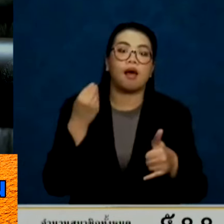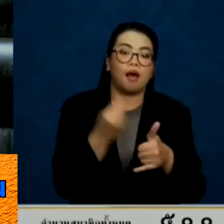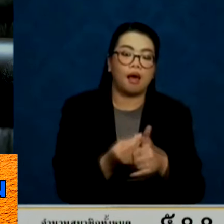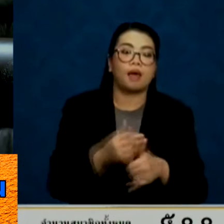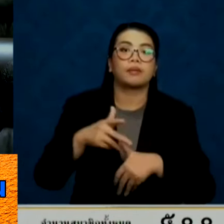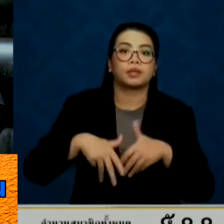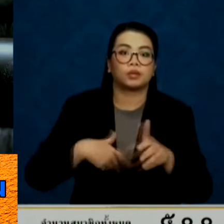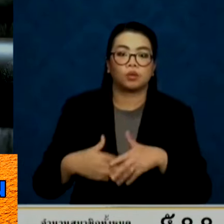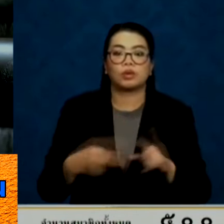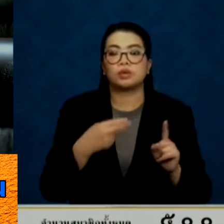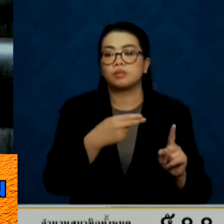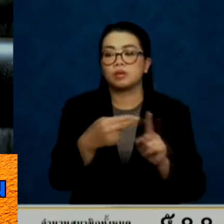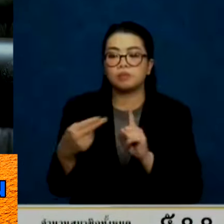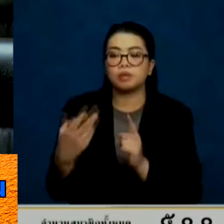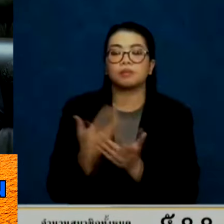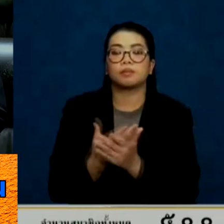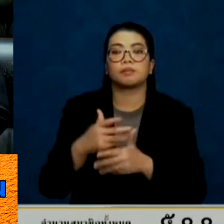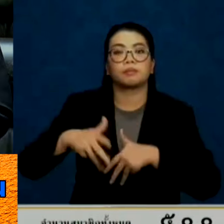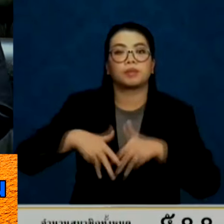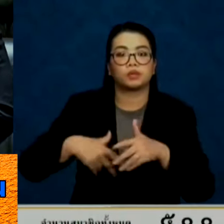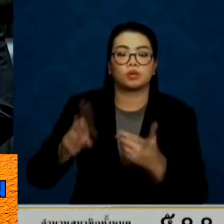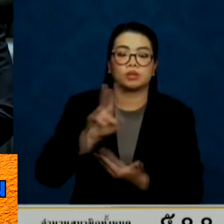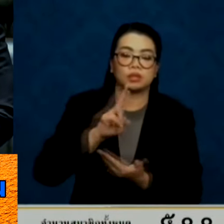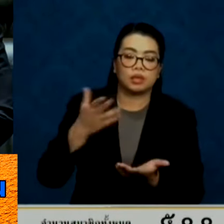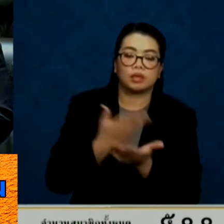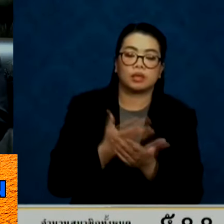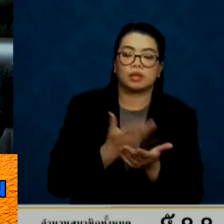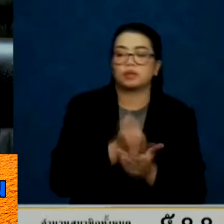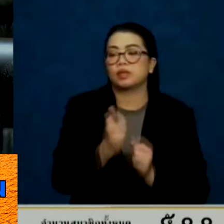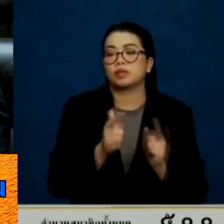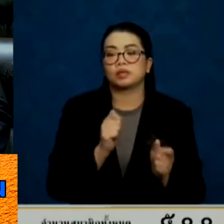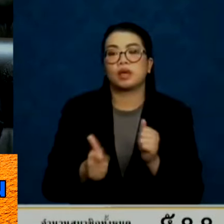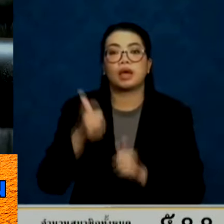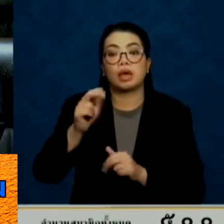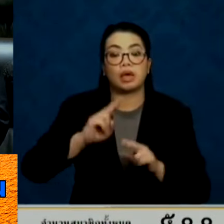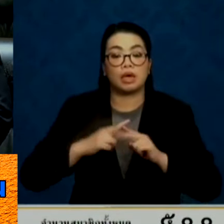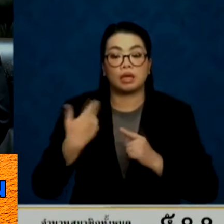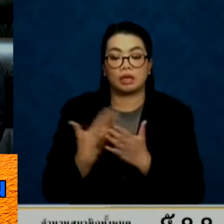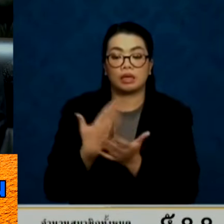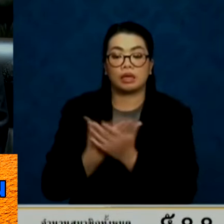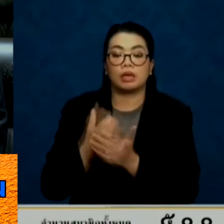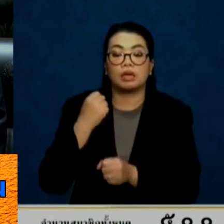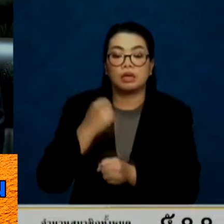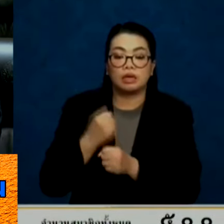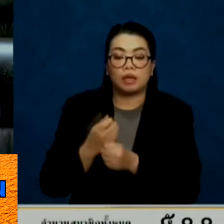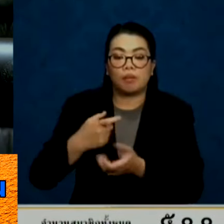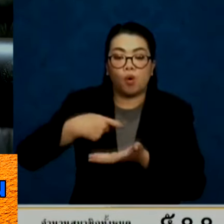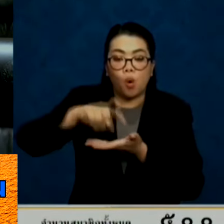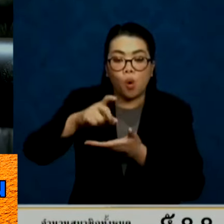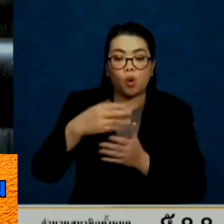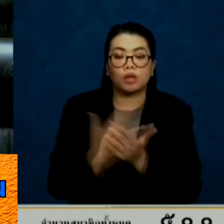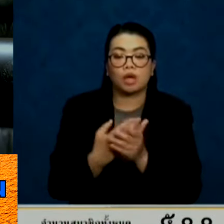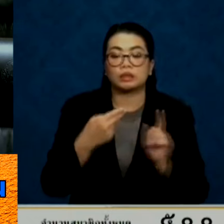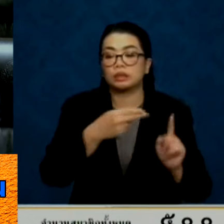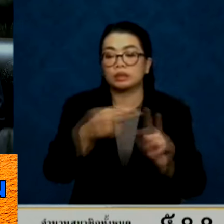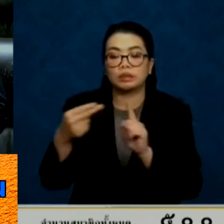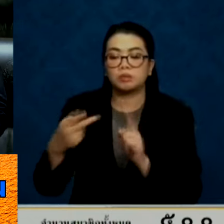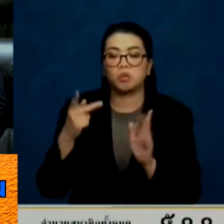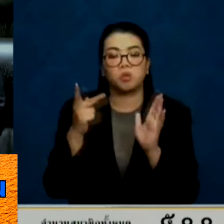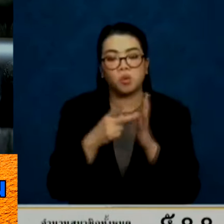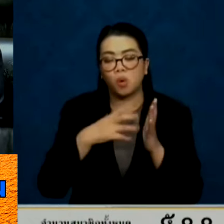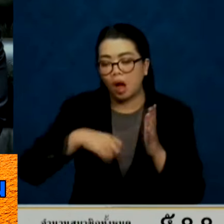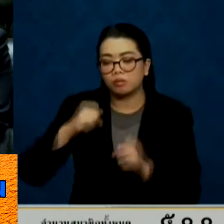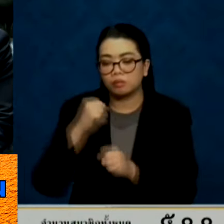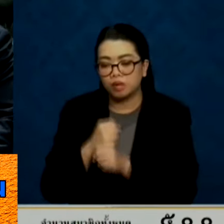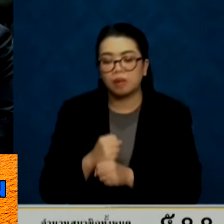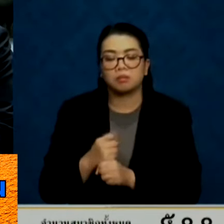5 สันร้ถึมประชาชนทกบาทอย่างนี้ผมยินดีสนบสนุนแต่ถ้าท่านจะต้องทำโครงการ Digital Walletแล้วก็กู้มาอยางนี้ผมไม่เห็นด้วย